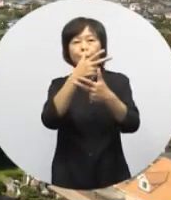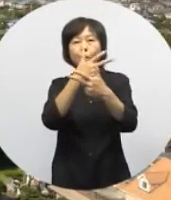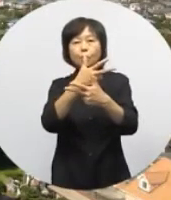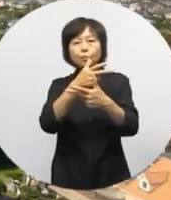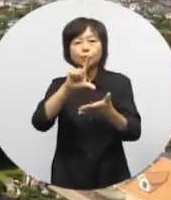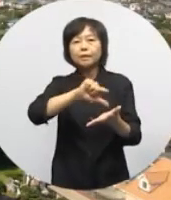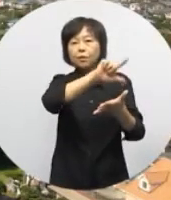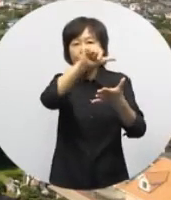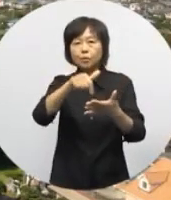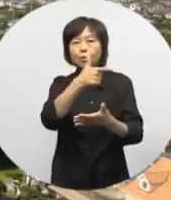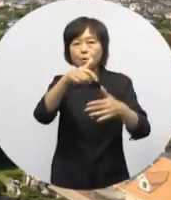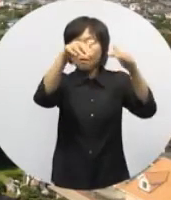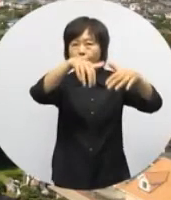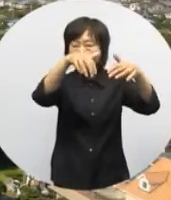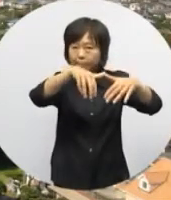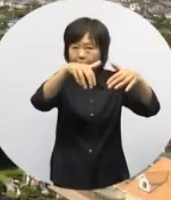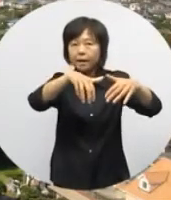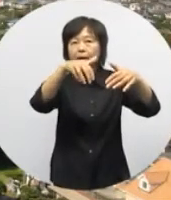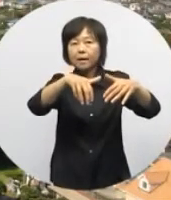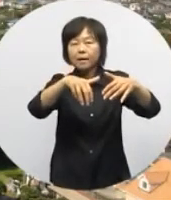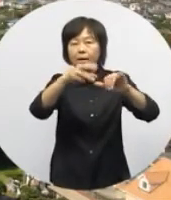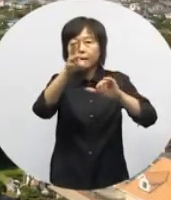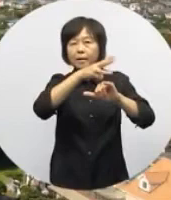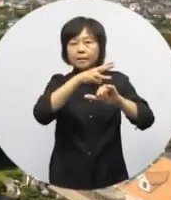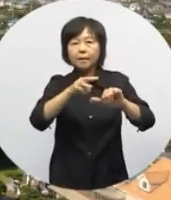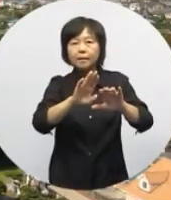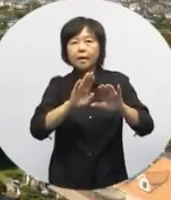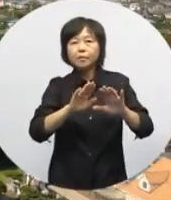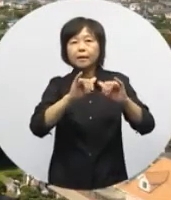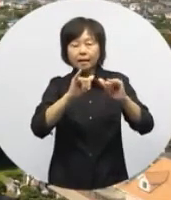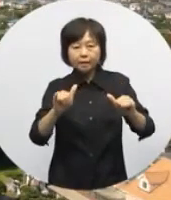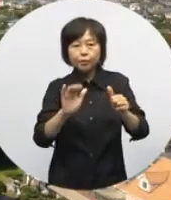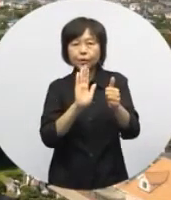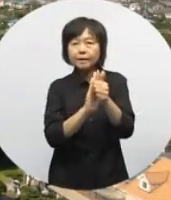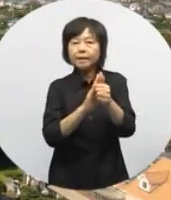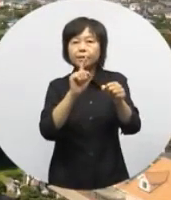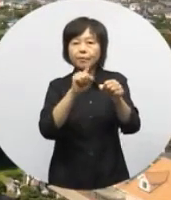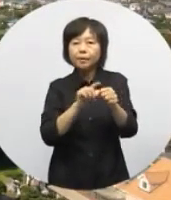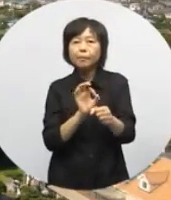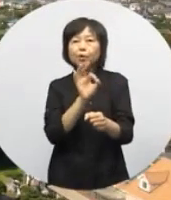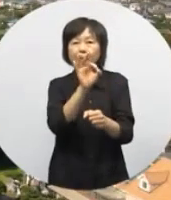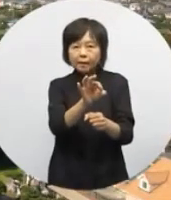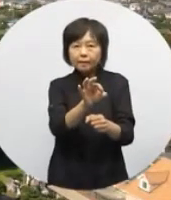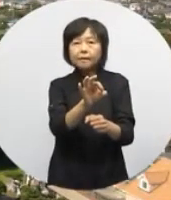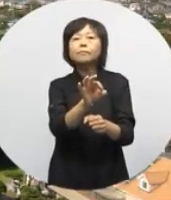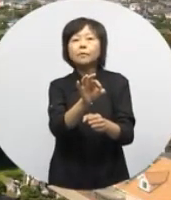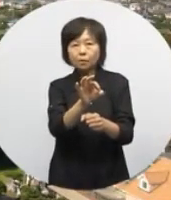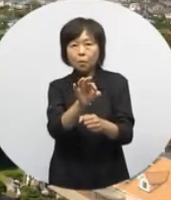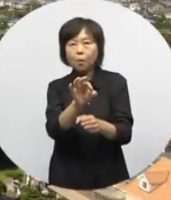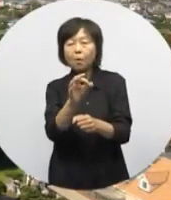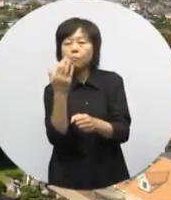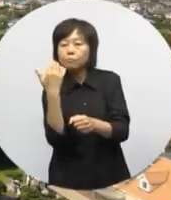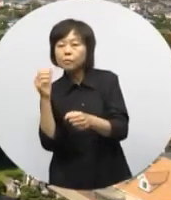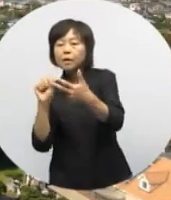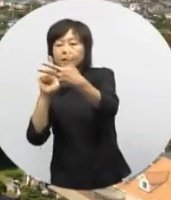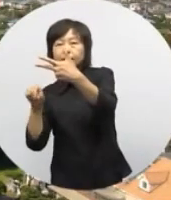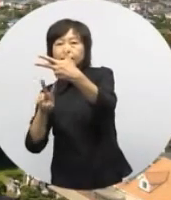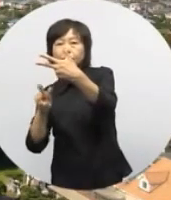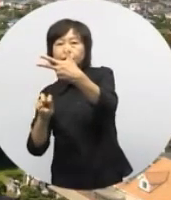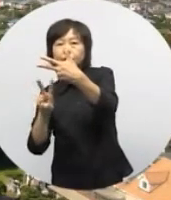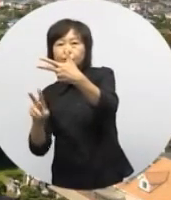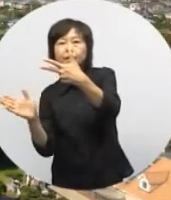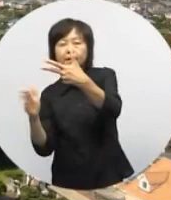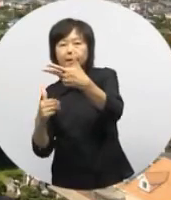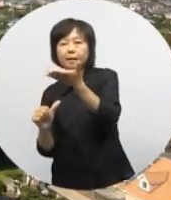方における大雨により被災された方々を支援するための義援金と7月22日から